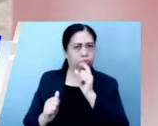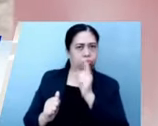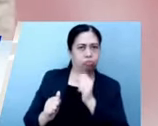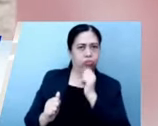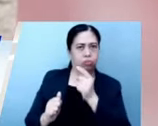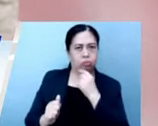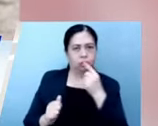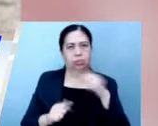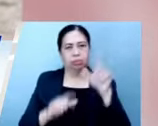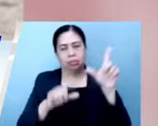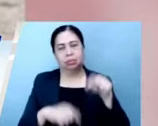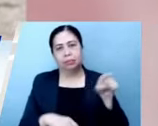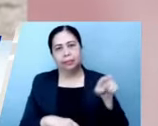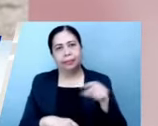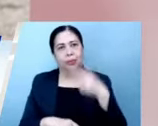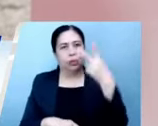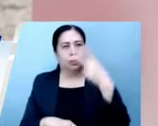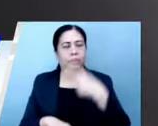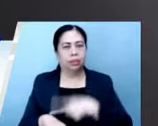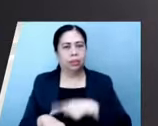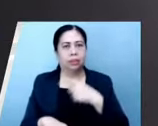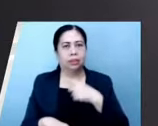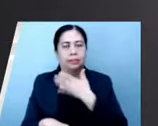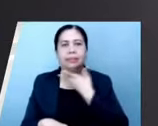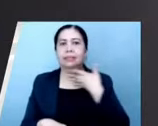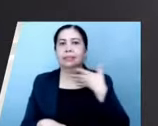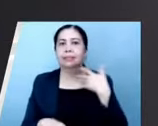siya sa 2 kaso ng incestuous rape.